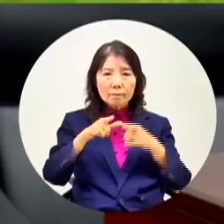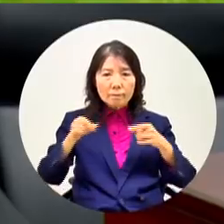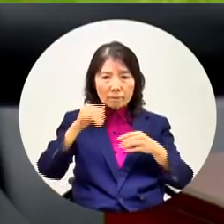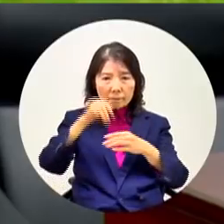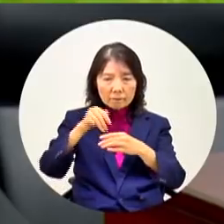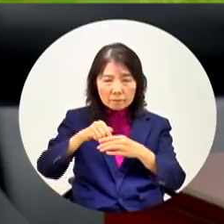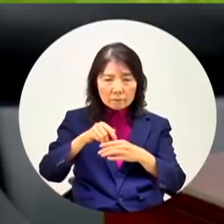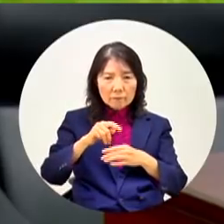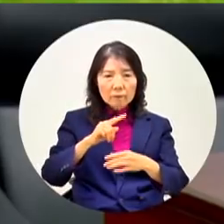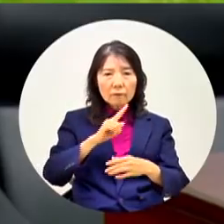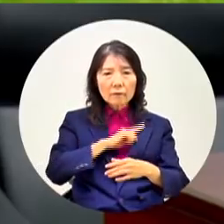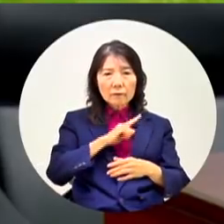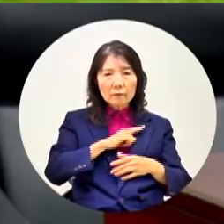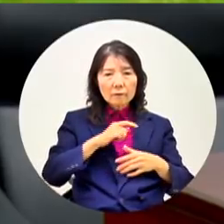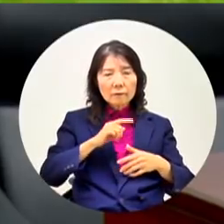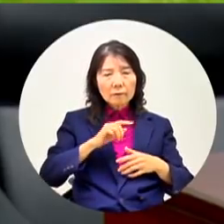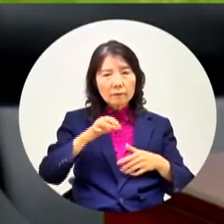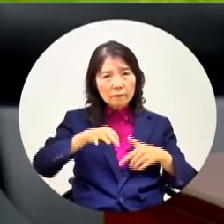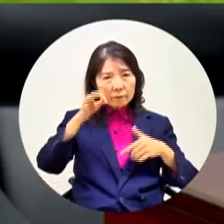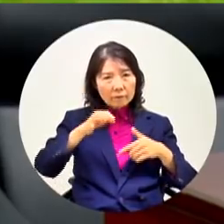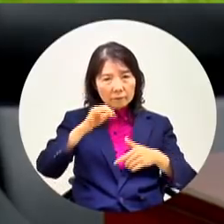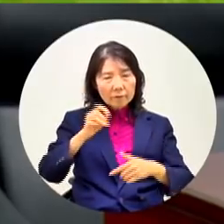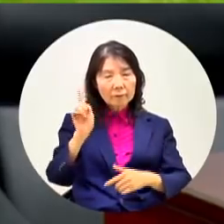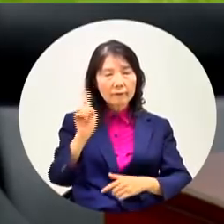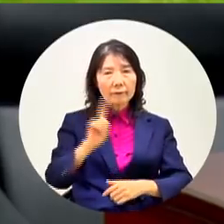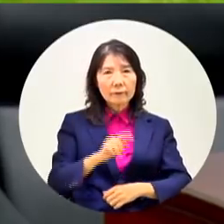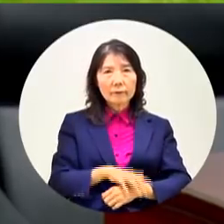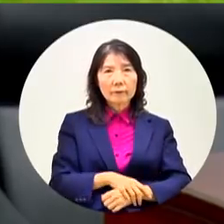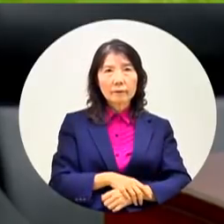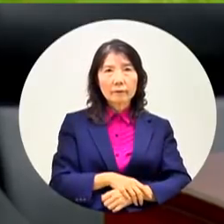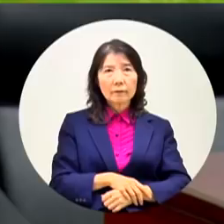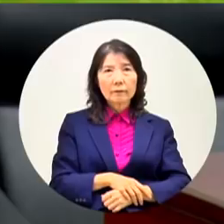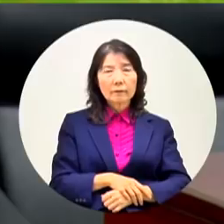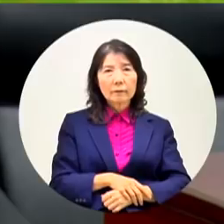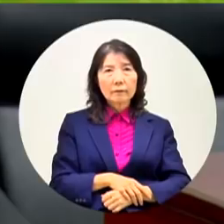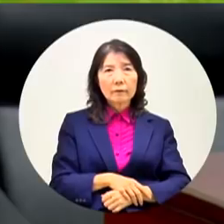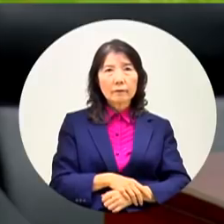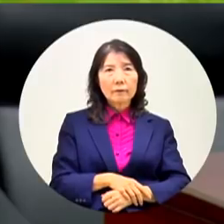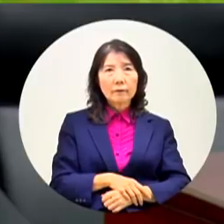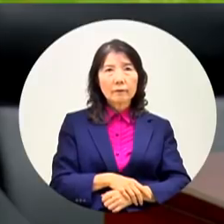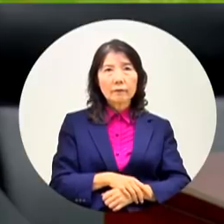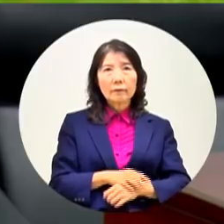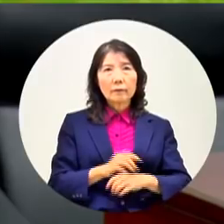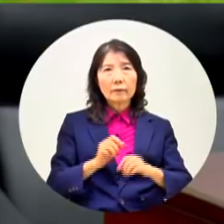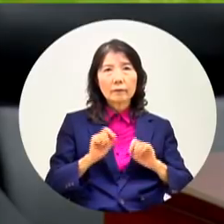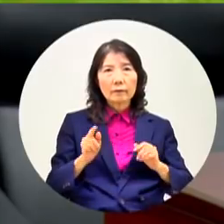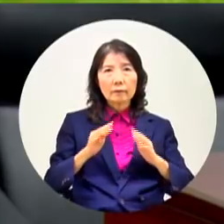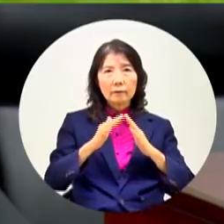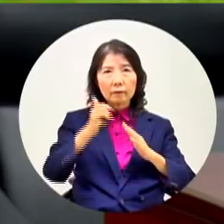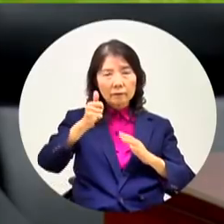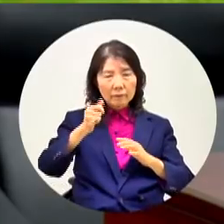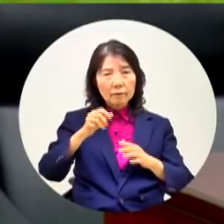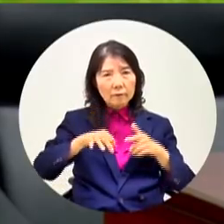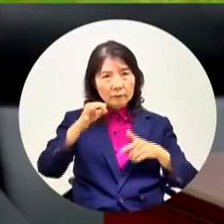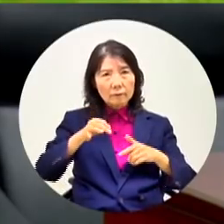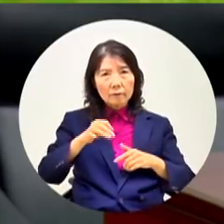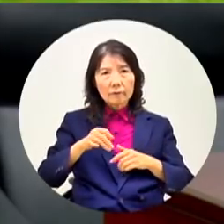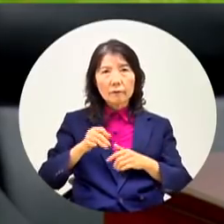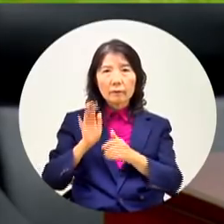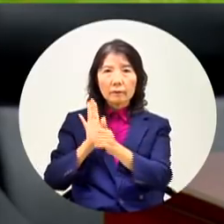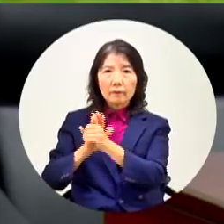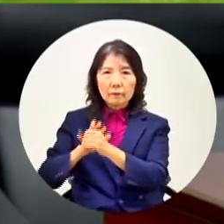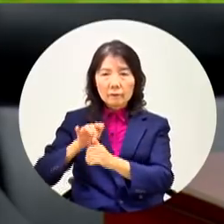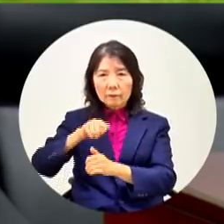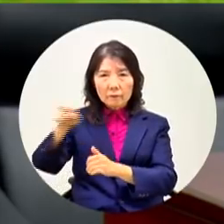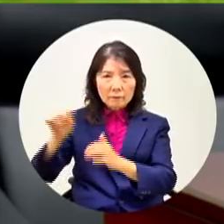价值伫底，我们的价值在哪里？咱的价值唔是咱的做市场的价值，是要咱让市民朋友对咱的